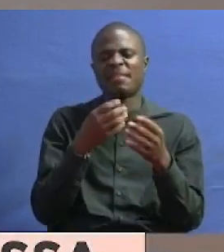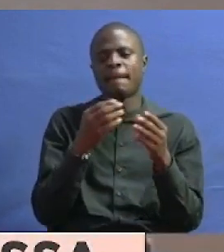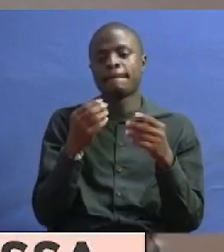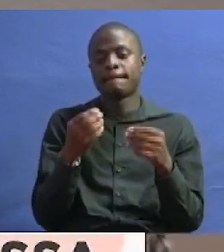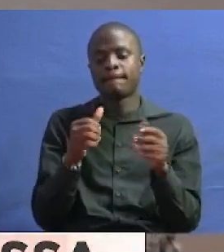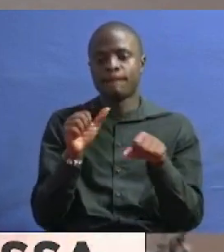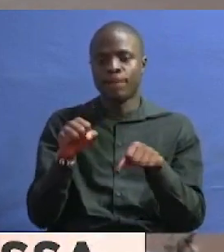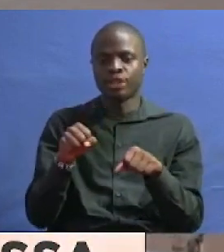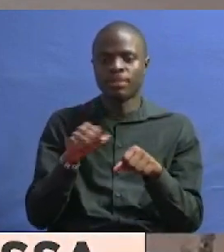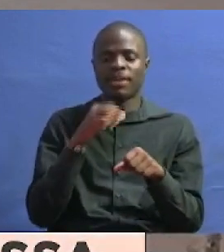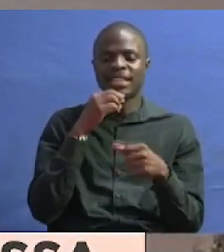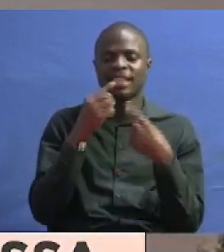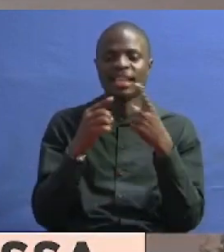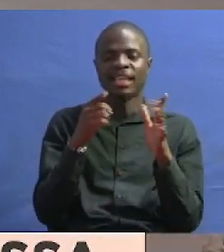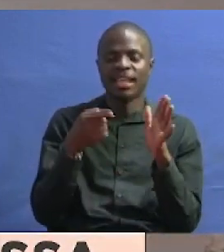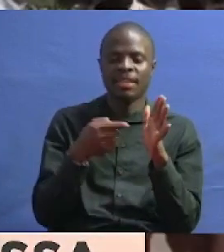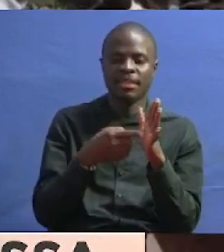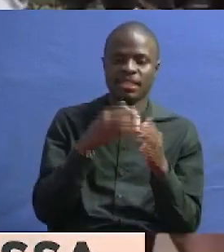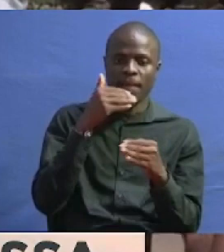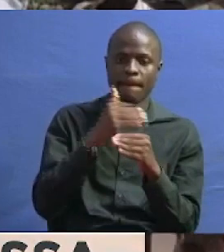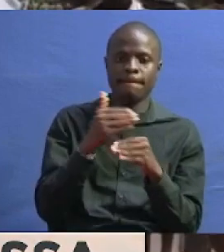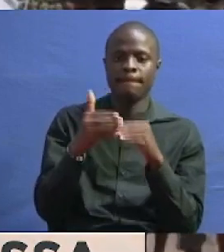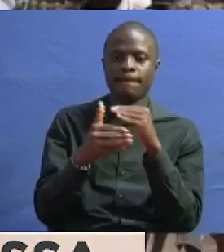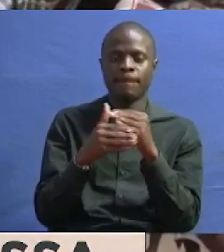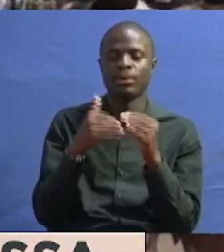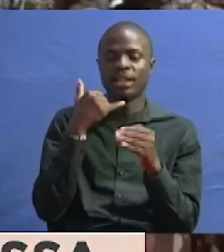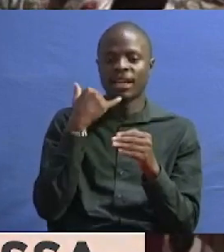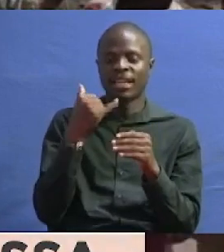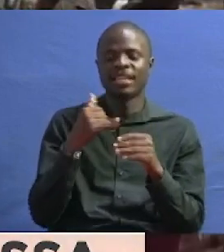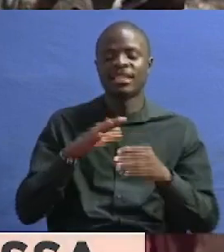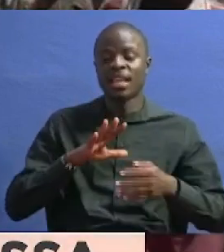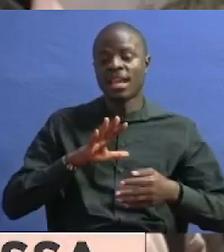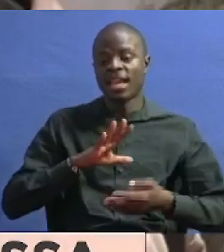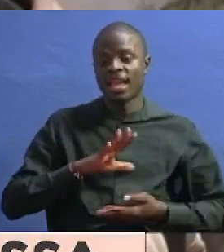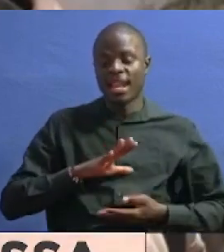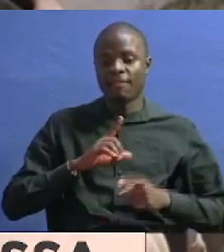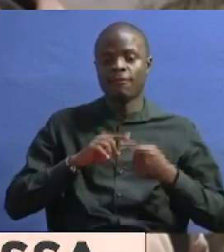Patricia akisema hatua hii ya kukarabati barabara itakuwa afueni kwao.